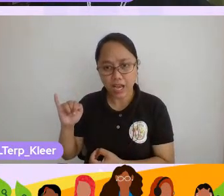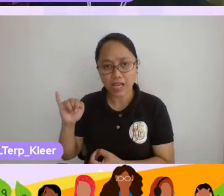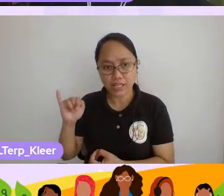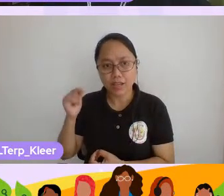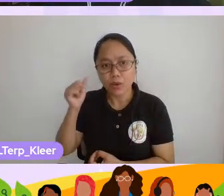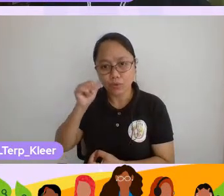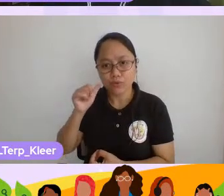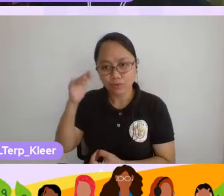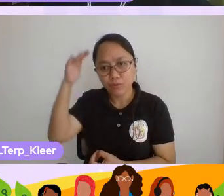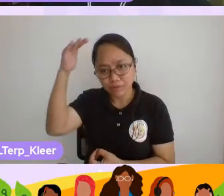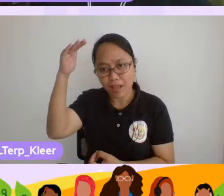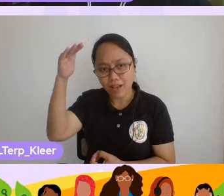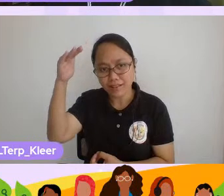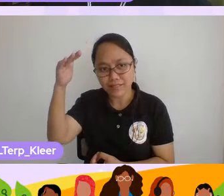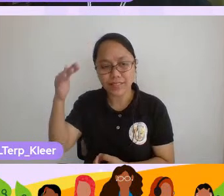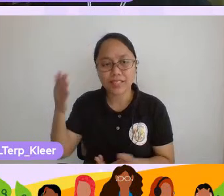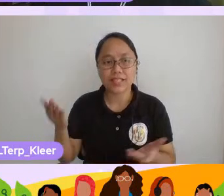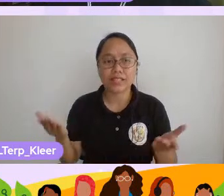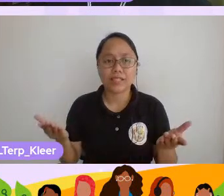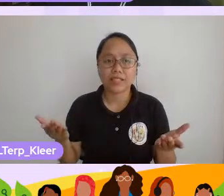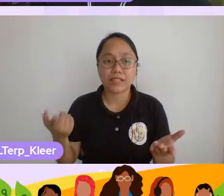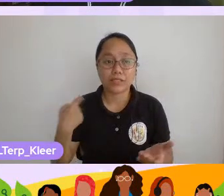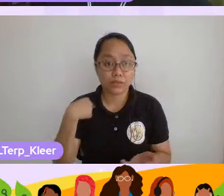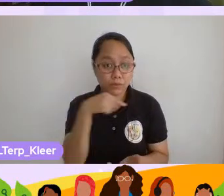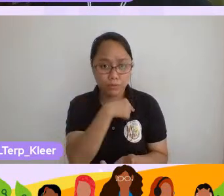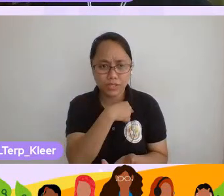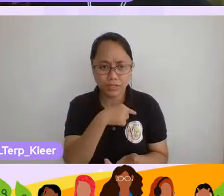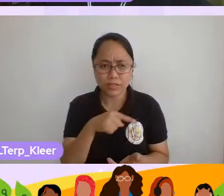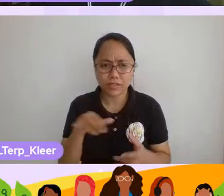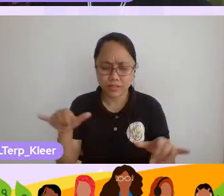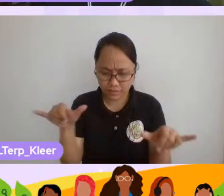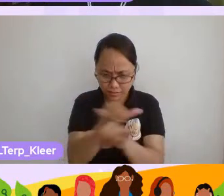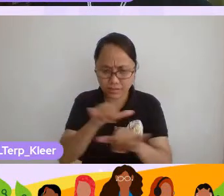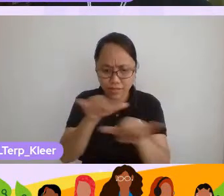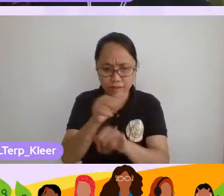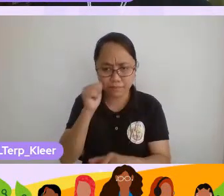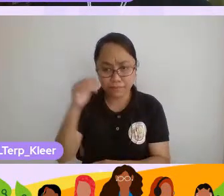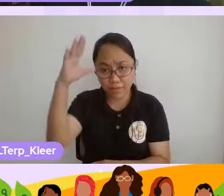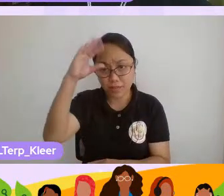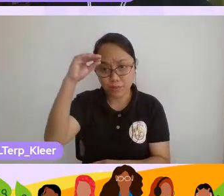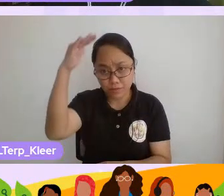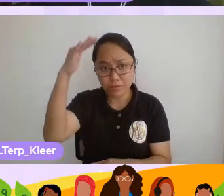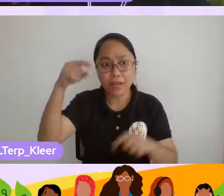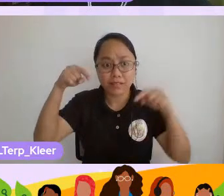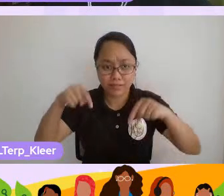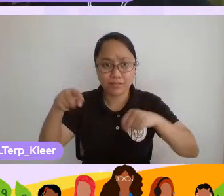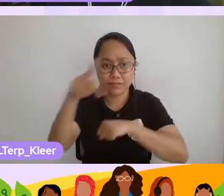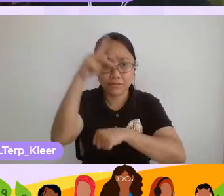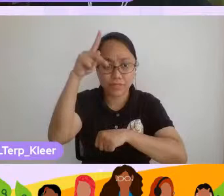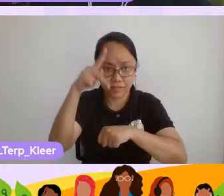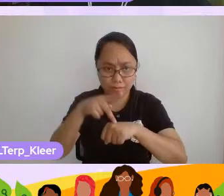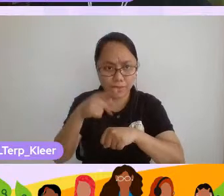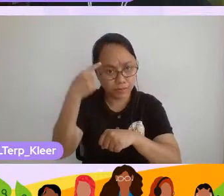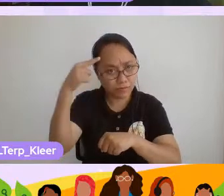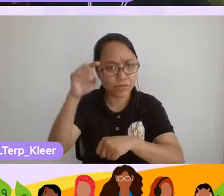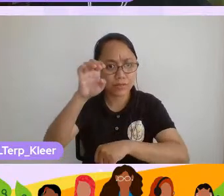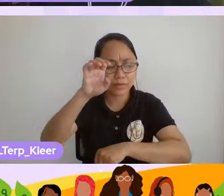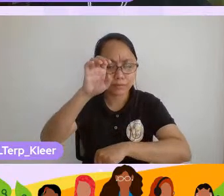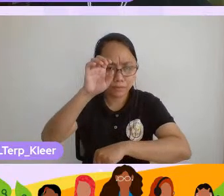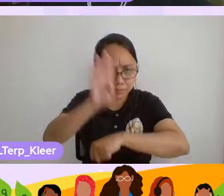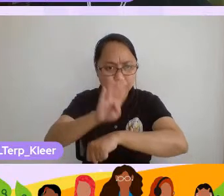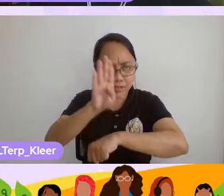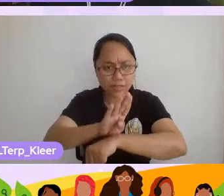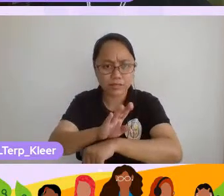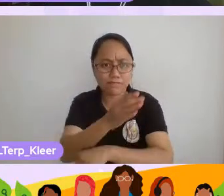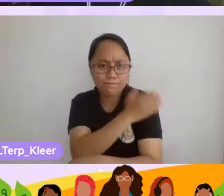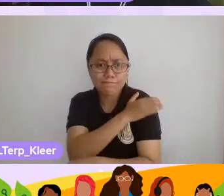the men. So it's both for men and women of the country. So we'd like to champion business and empower consumers. And